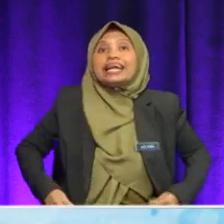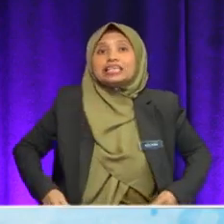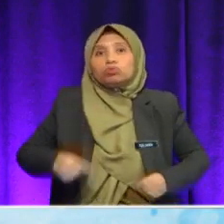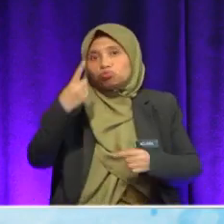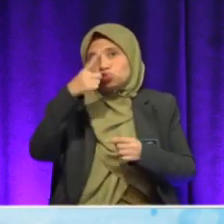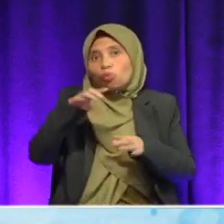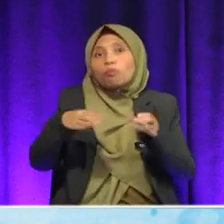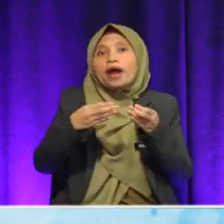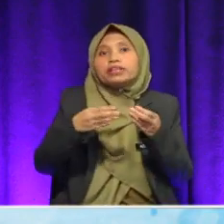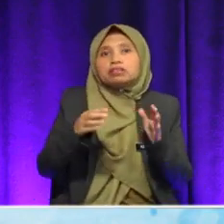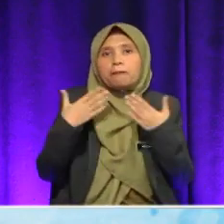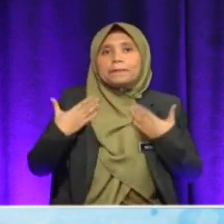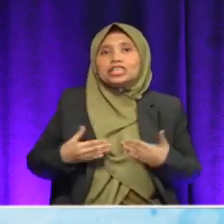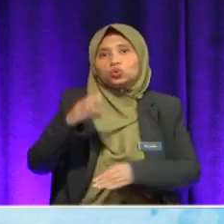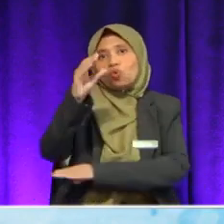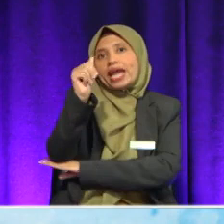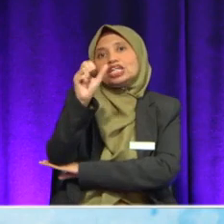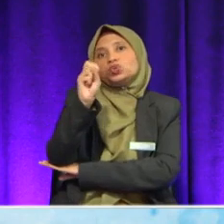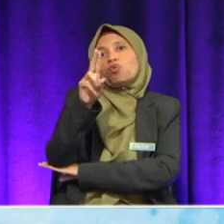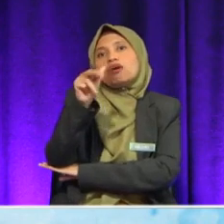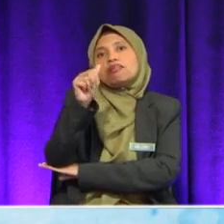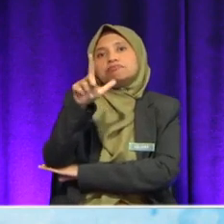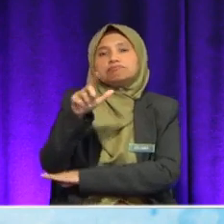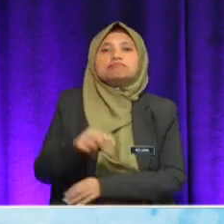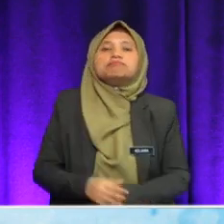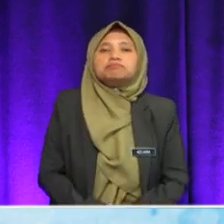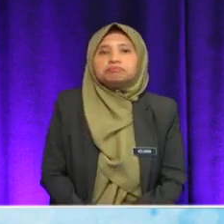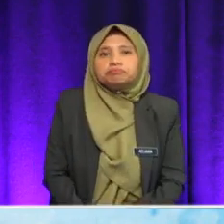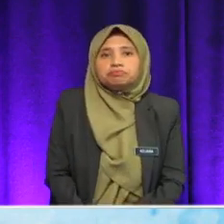oke oke kita ada assila oke